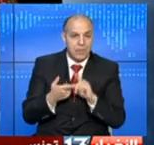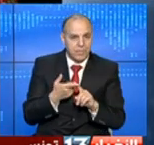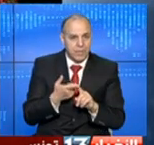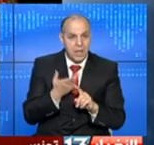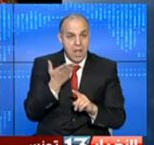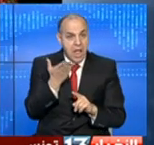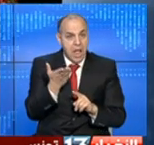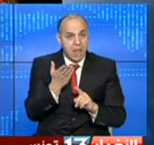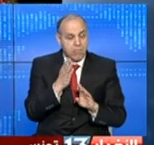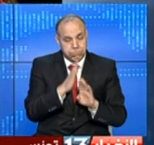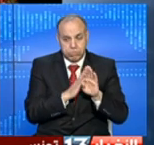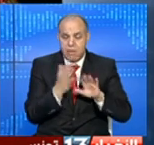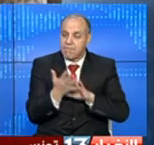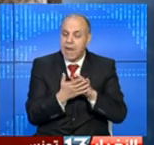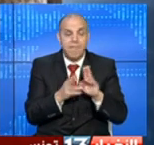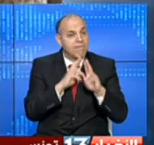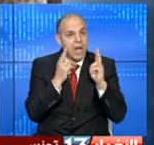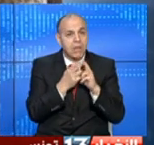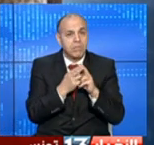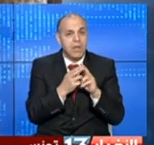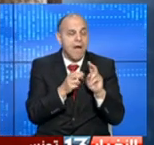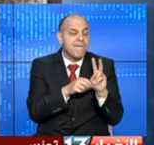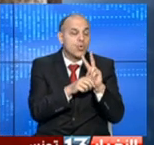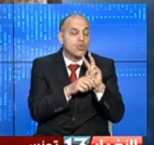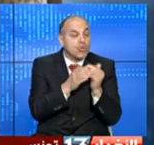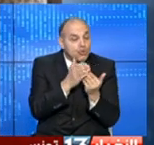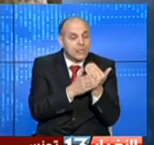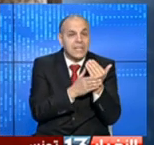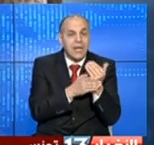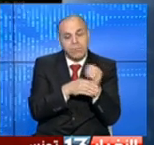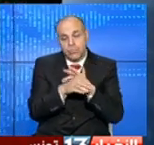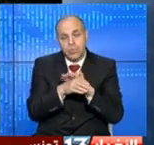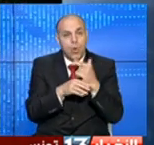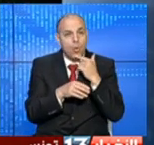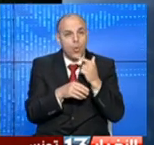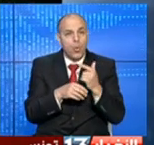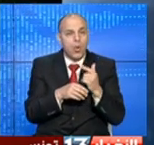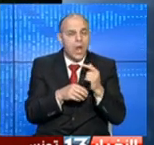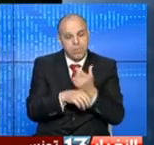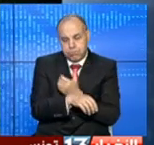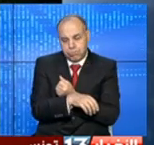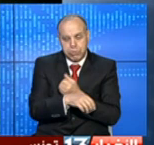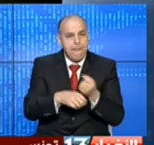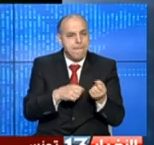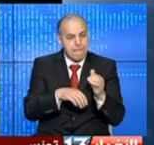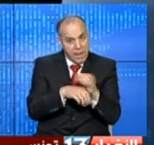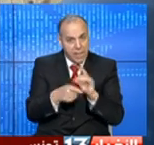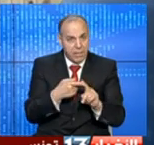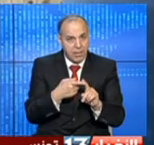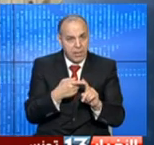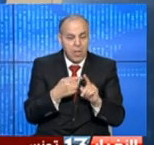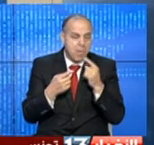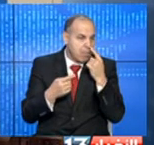وفي خضم تصاعد القلق الدولي من ظهور السلالة الجديدة لفيروس كورونا، تبرز جرعة من الأمل في التصدي لهذا الوباء